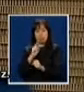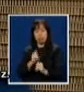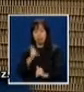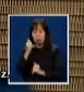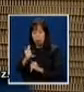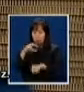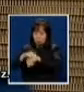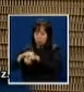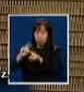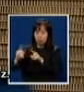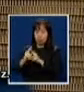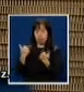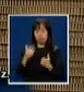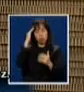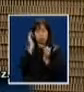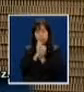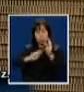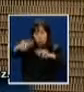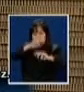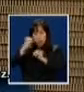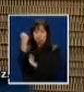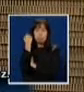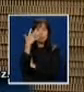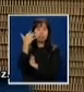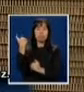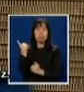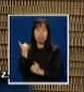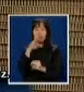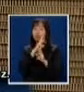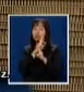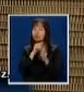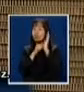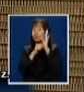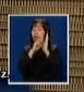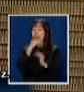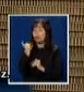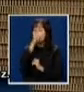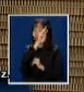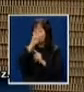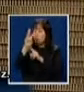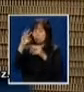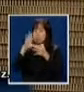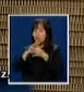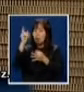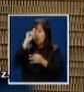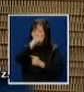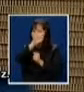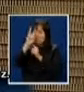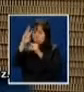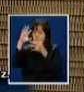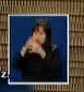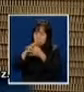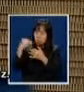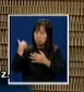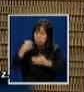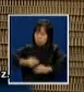ก็ดูจะหนักเกินไปนะครับนั่นก็คือว่ายกตัวอย่างเช่นเวลามีเว็บไซต์ซึ่งมีปัญหาจากการแสดงความคิดเห็นผ่านกระดาน